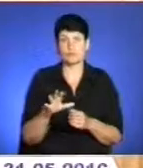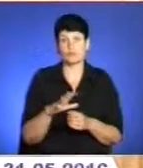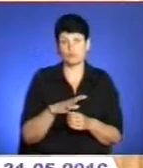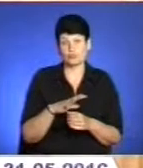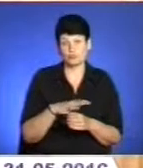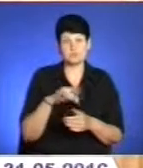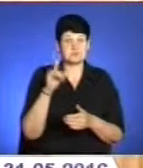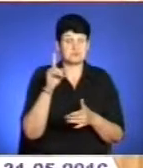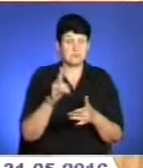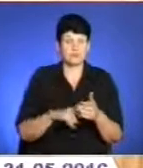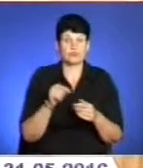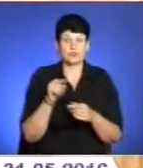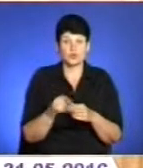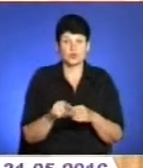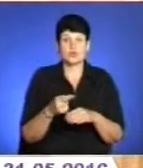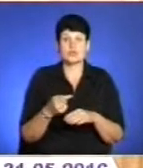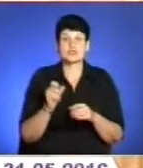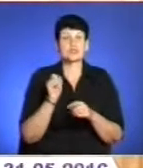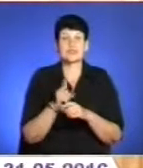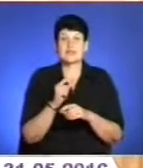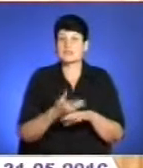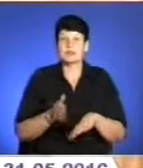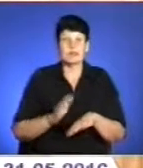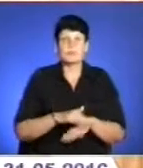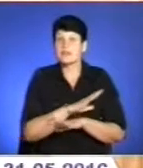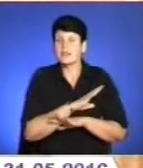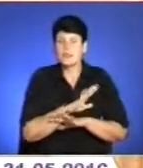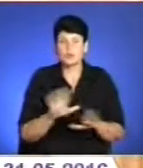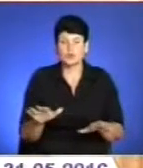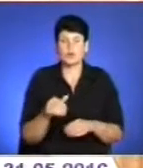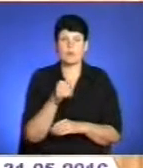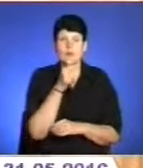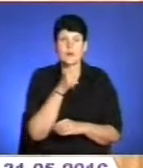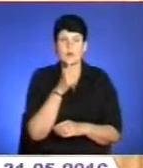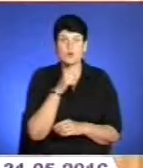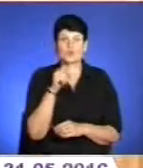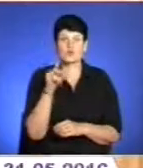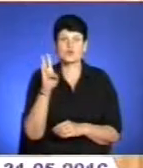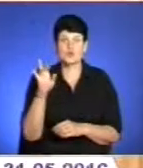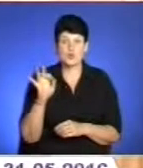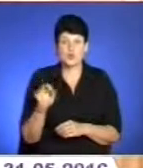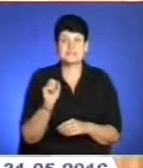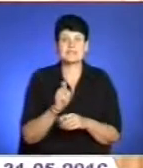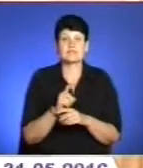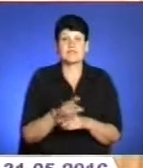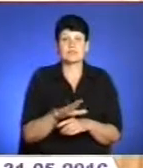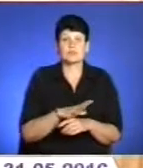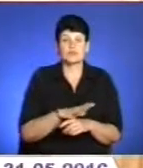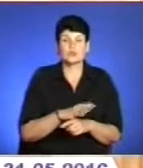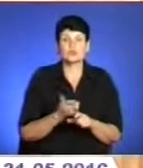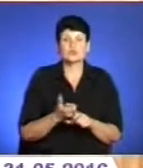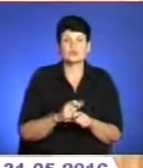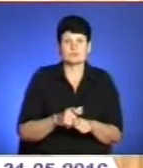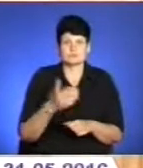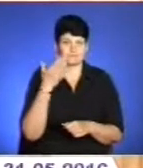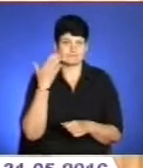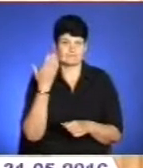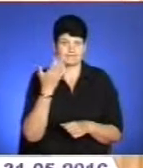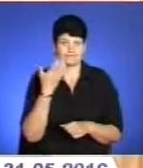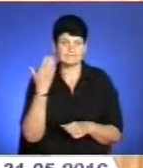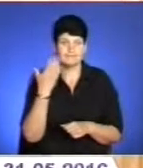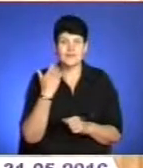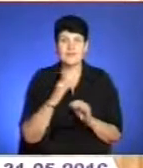на, власне, підтвердження медалей, це в одних дітей історія, в інших математика. Діти, які ходили на пробне зовнішнє